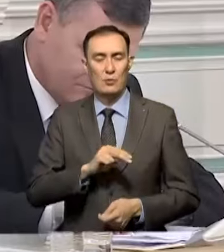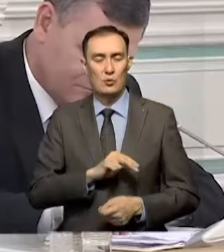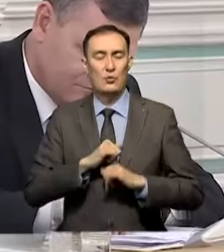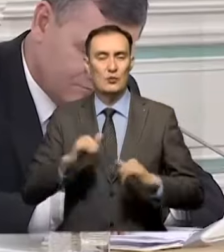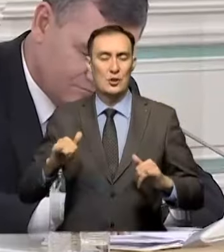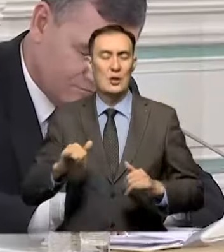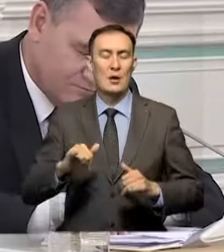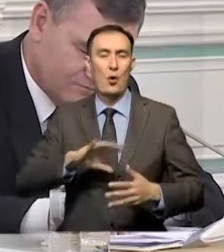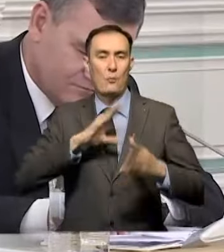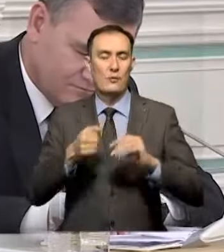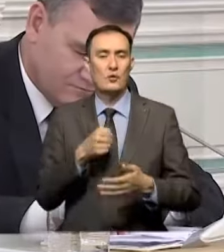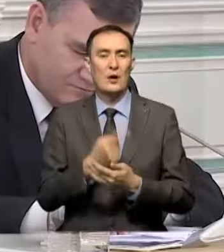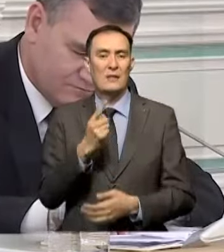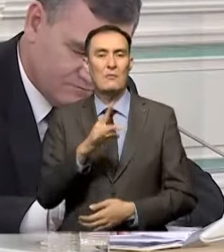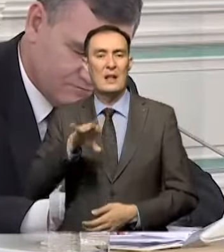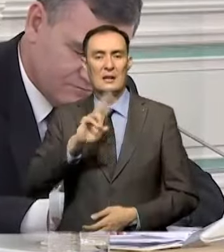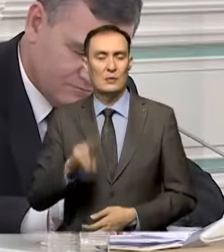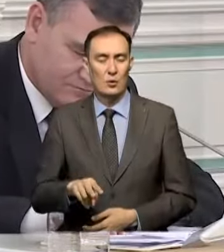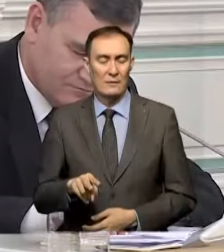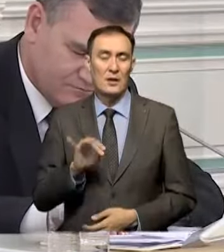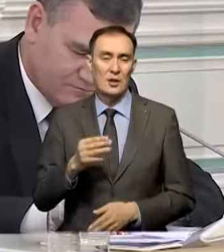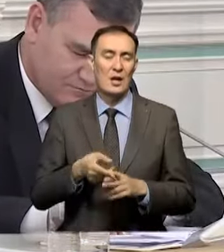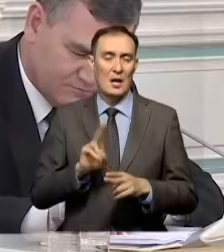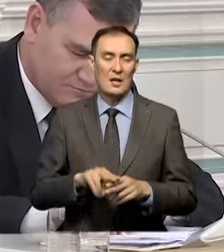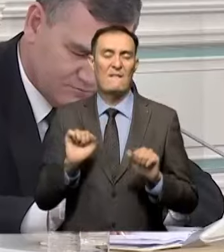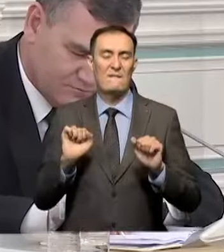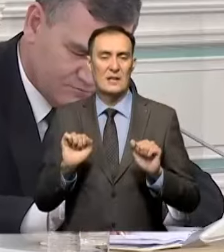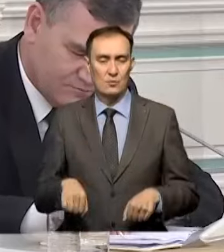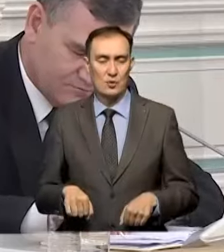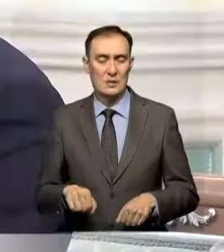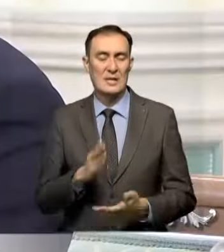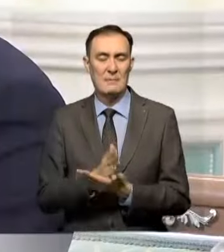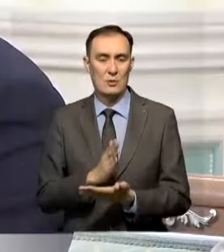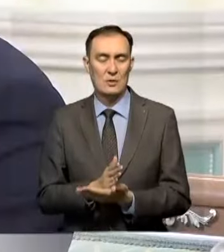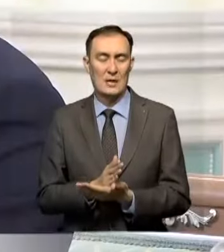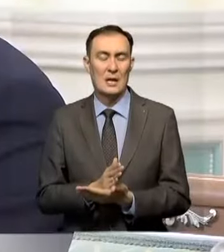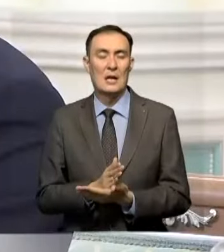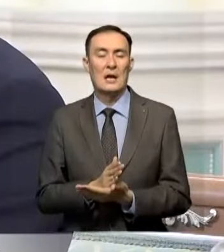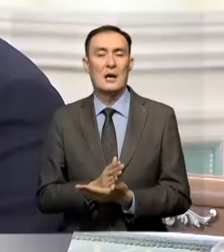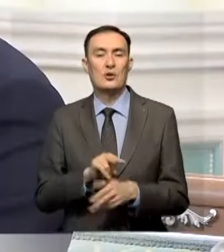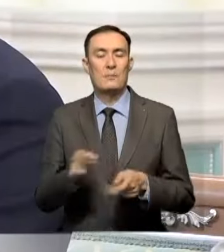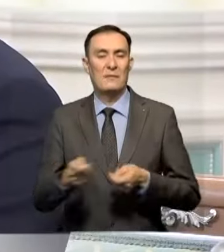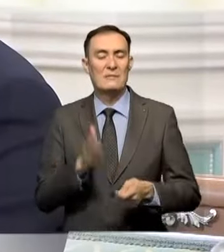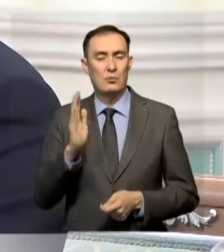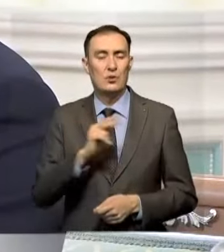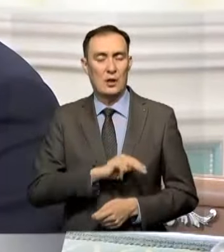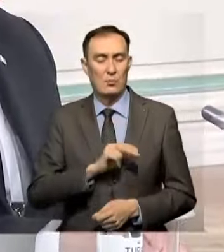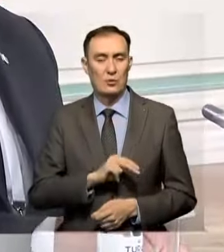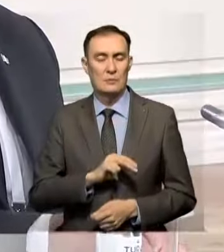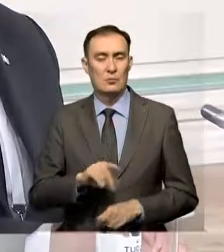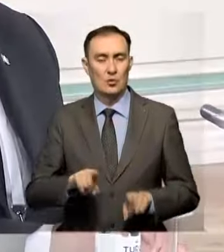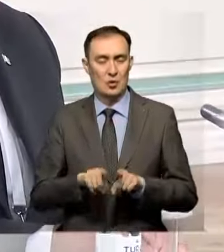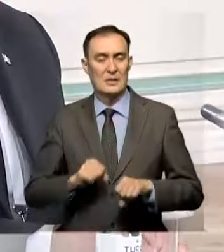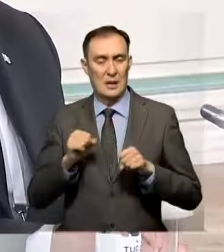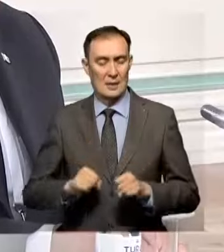его объема до 1 миллиарда долларов. Я считаю, что это возможности имеются при условии, что правительство будет работать соответствующим